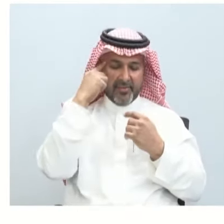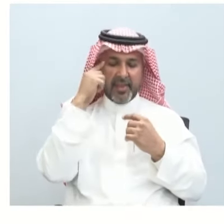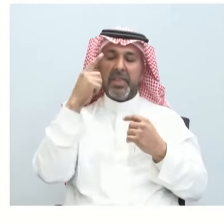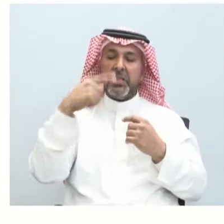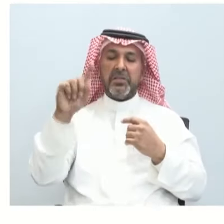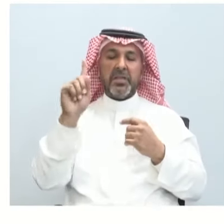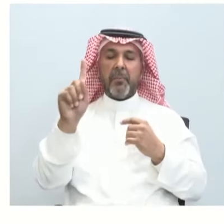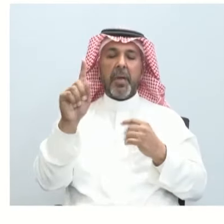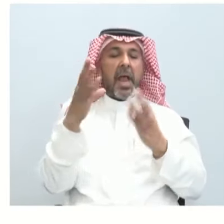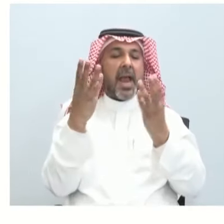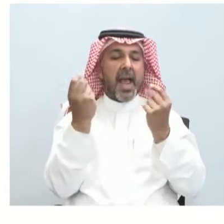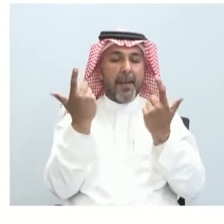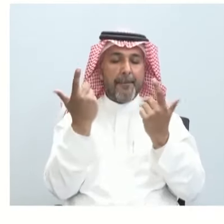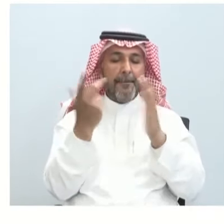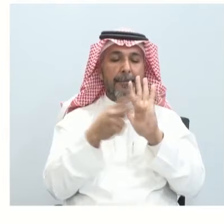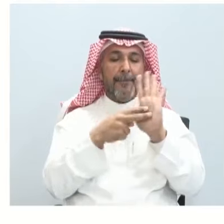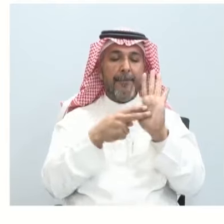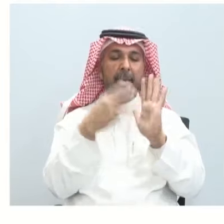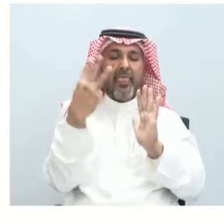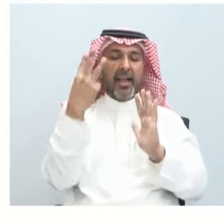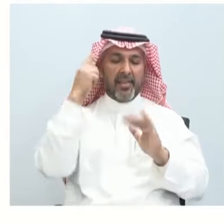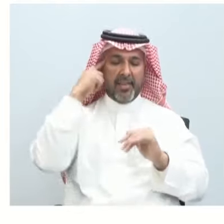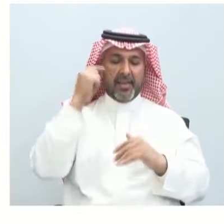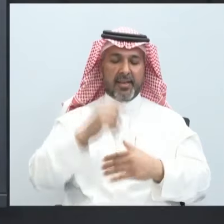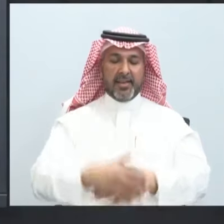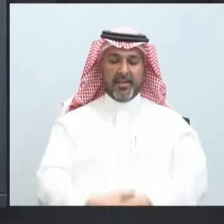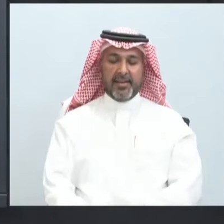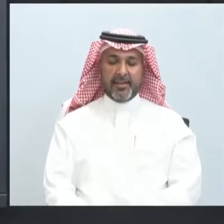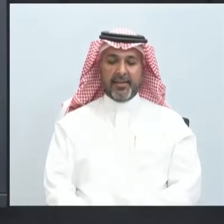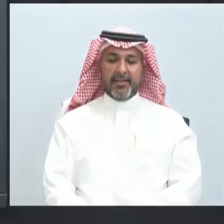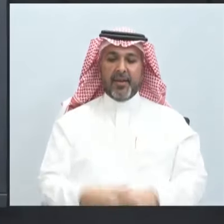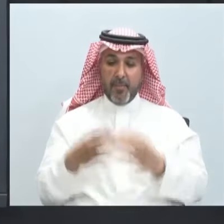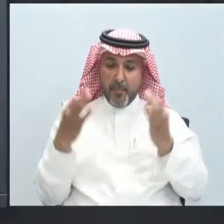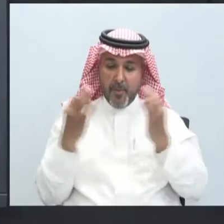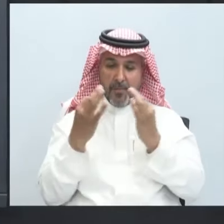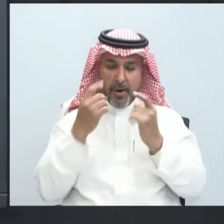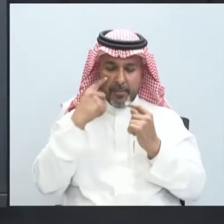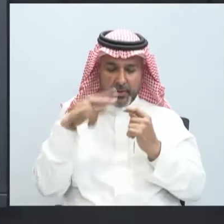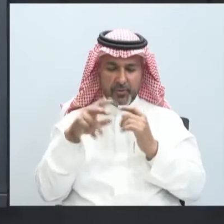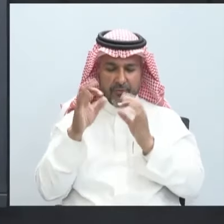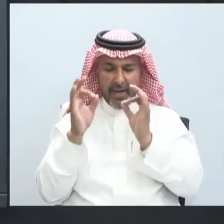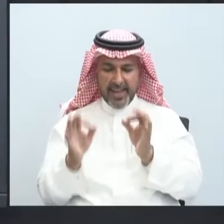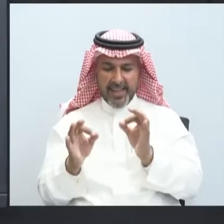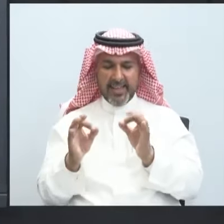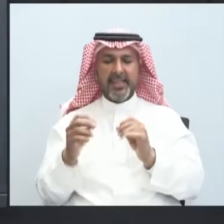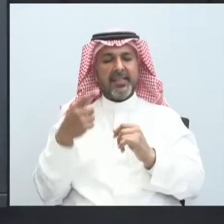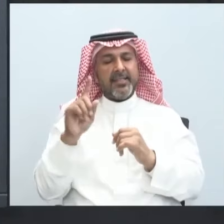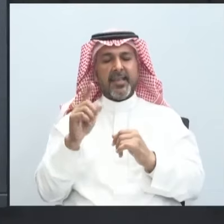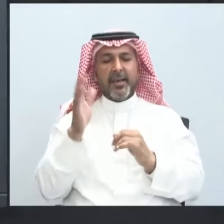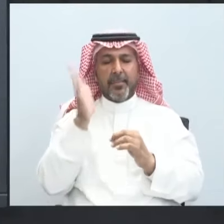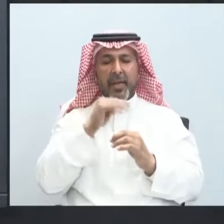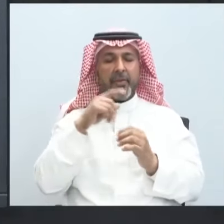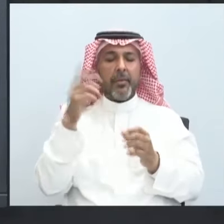اجابتنا صحيحه اذا دائما نحاول ان نقوم بنفس الاجراءات الرياضيه الصحيحه ونصل الى